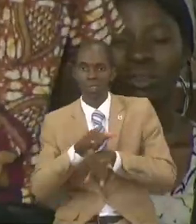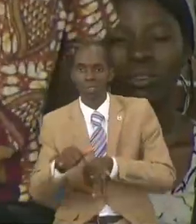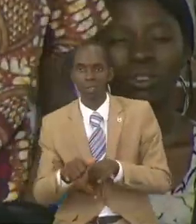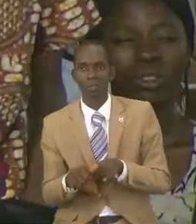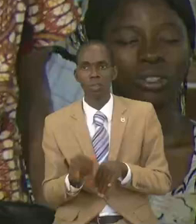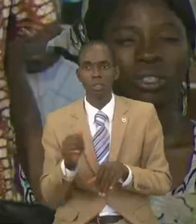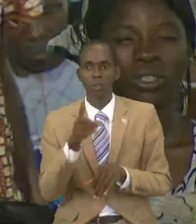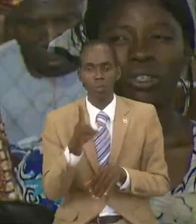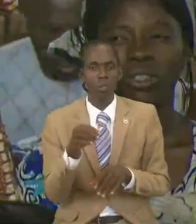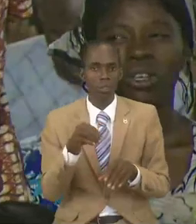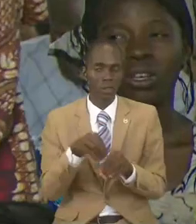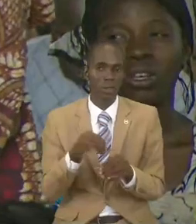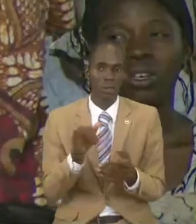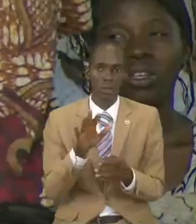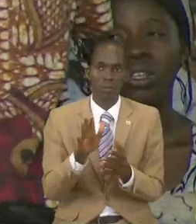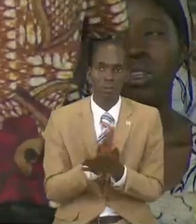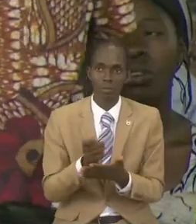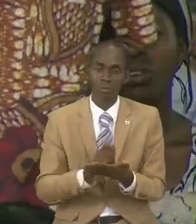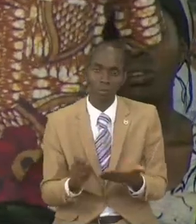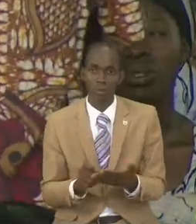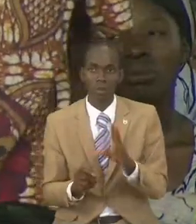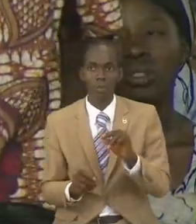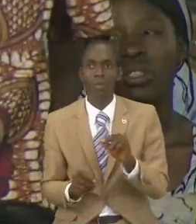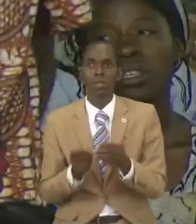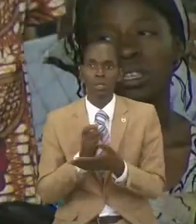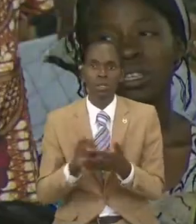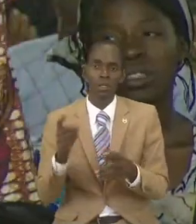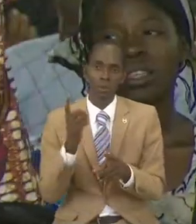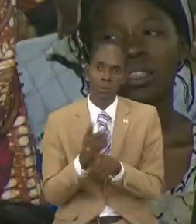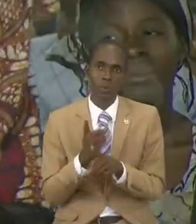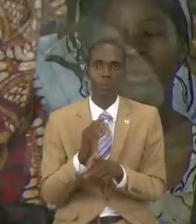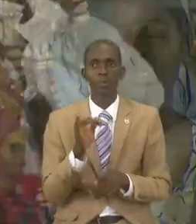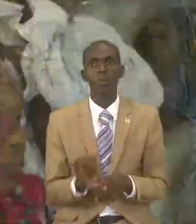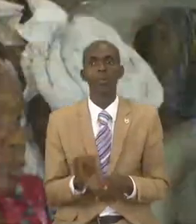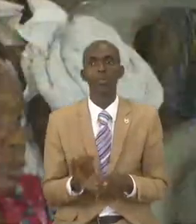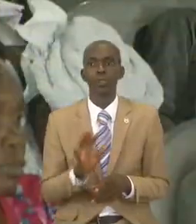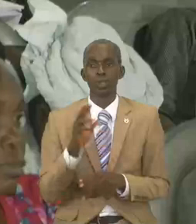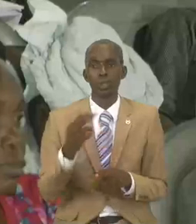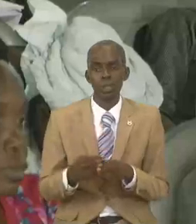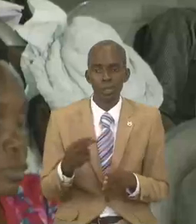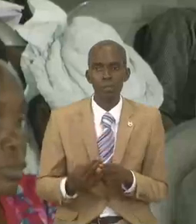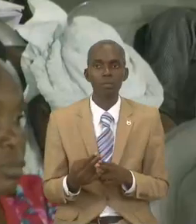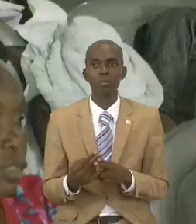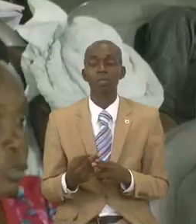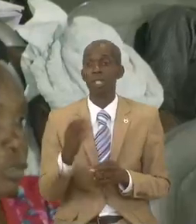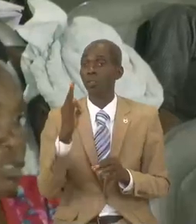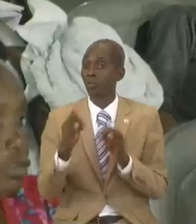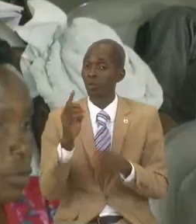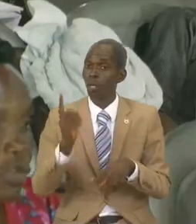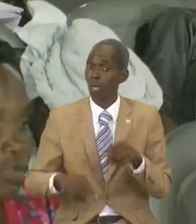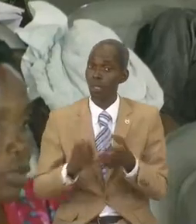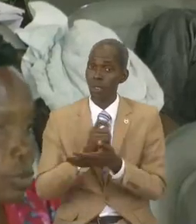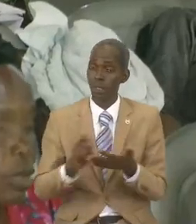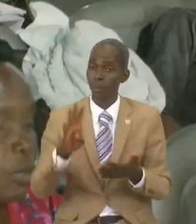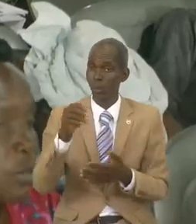locales ou sur les champs de croisade en plein air où nous sommes, allons vers ceux-là qui ont levé leurs